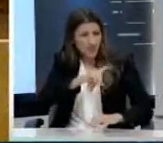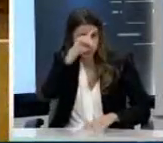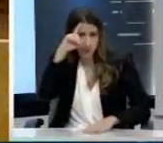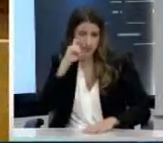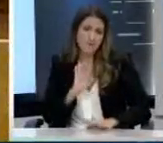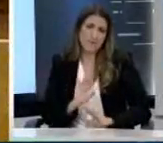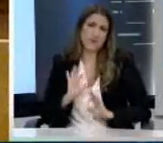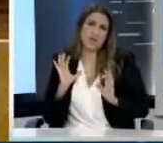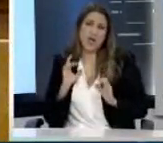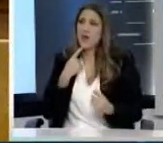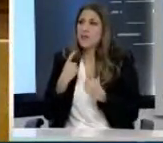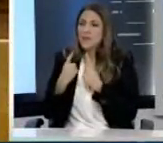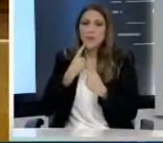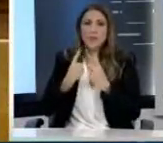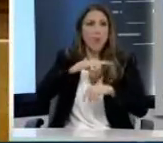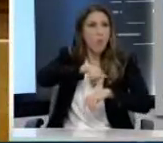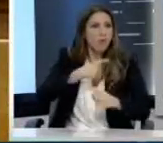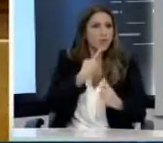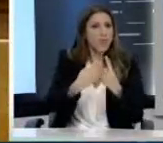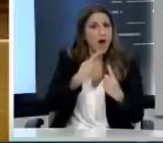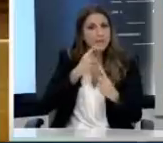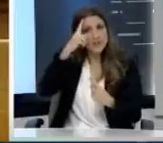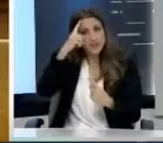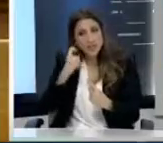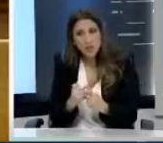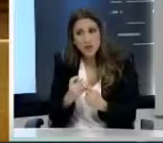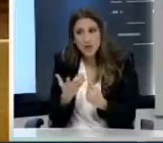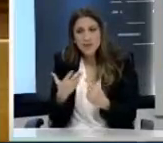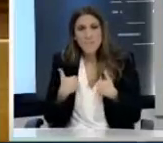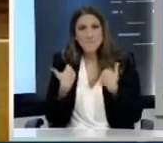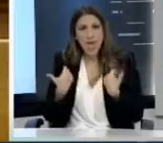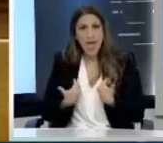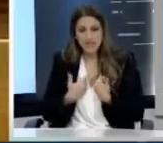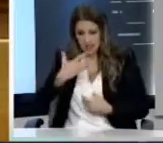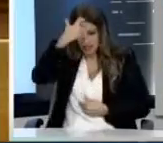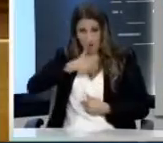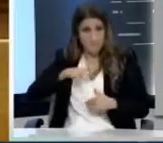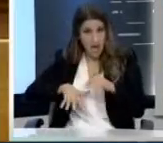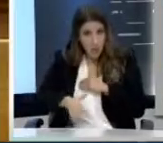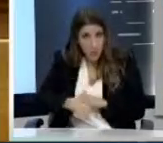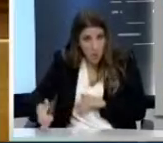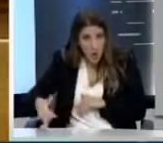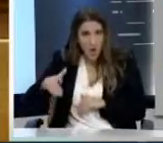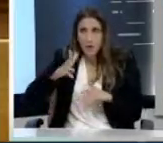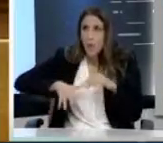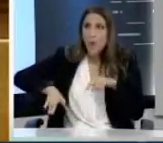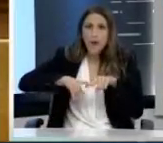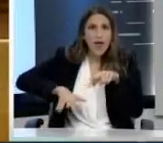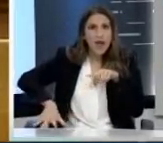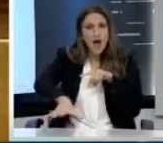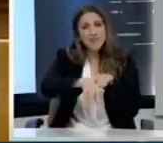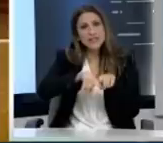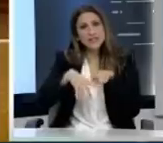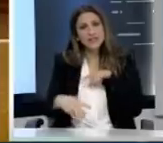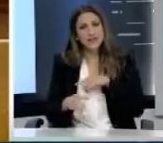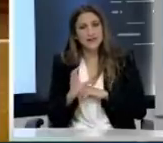δύσκολο είναι να είσαι σε μια διαπραγμάτευση και να ξέρεις ότι δεν παίζει το δικό σου μέλλον αλλά το μέλλον μιας ολόκληρης